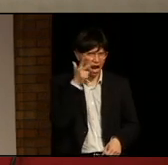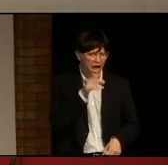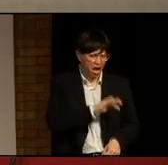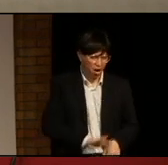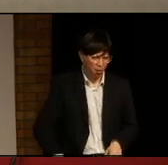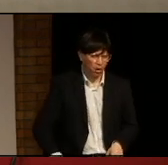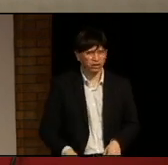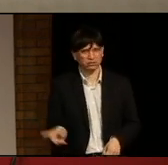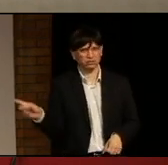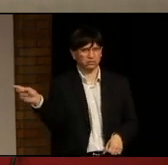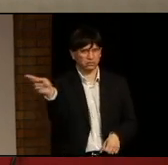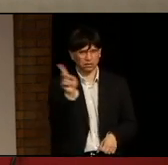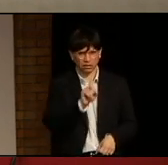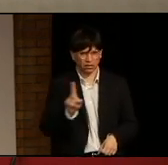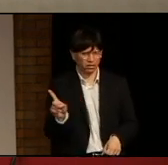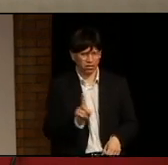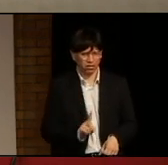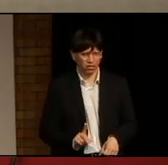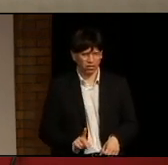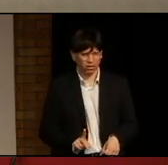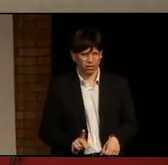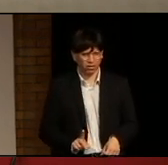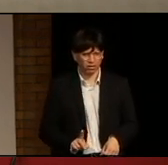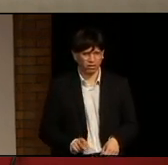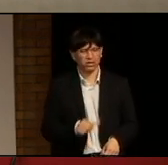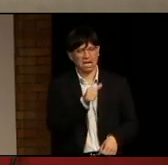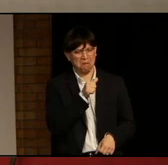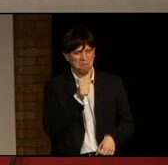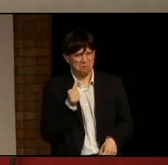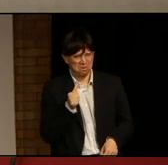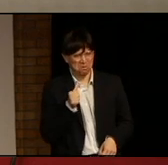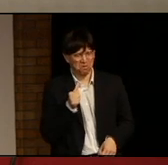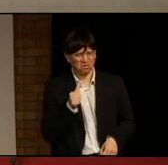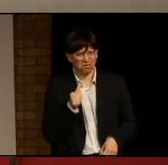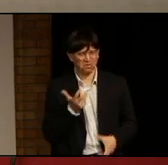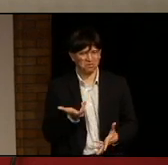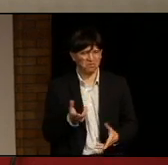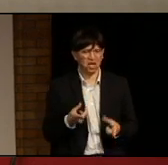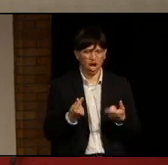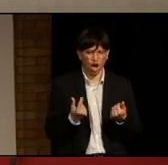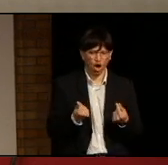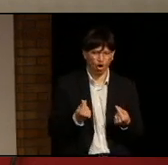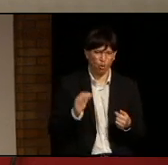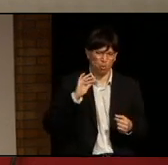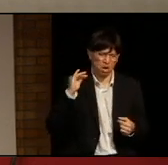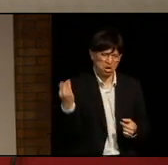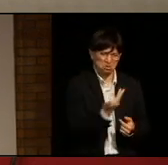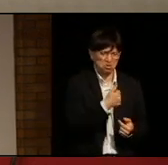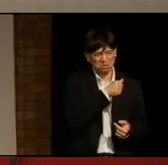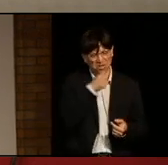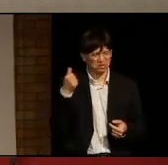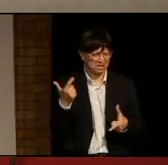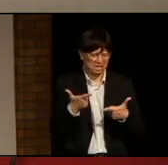di non essere soggetto a bisogni indotti quindi di non acquistare tutto quando non mi